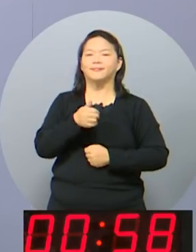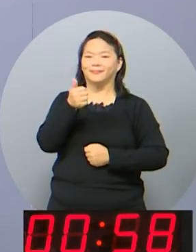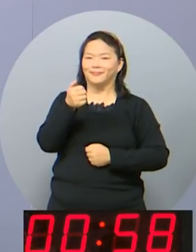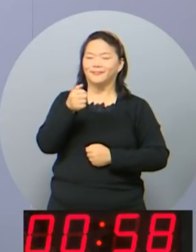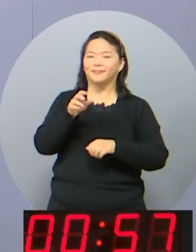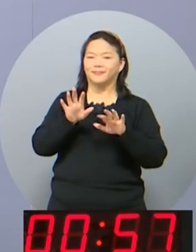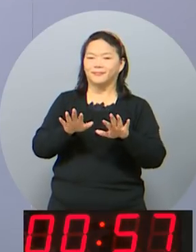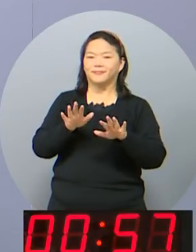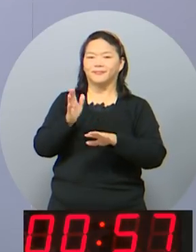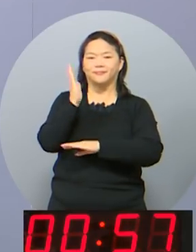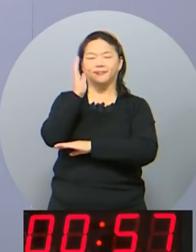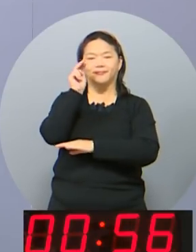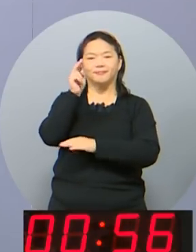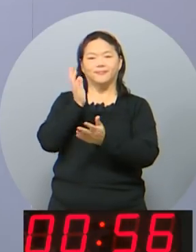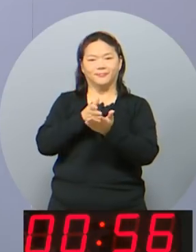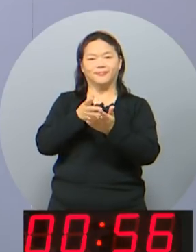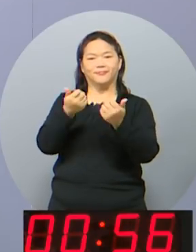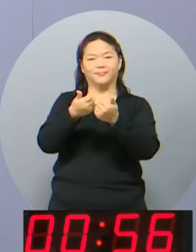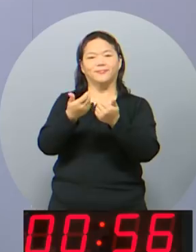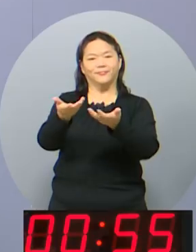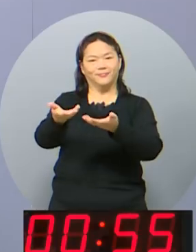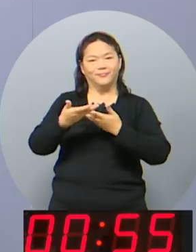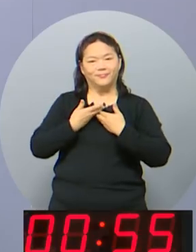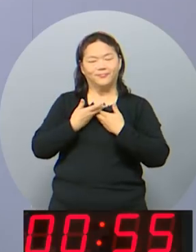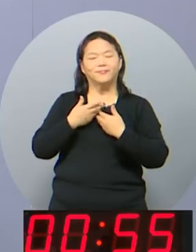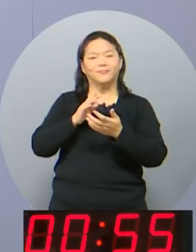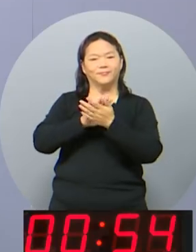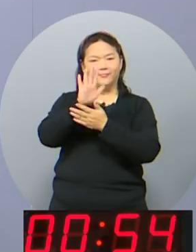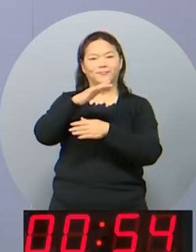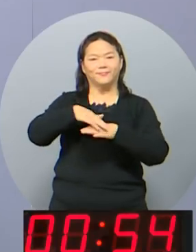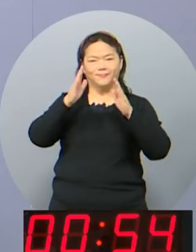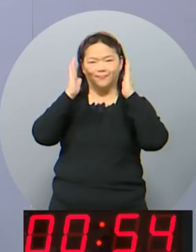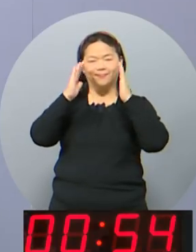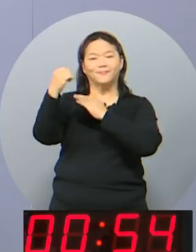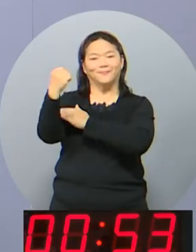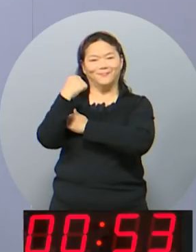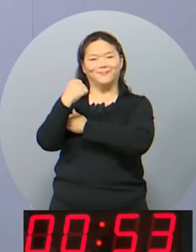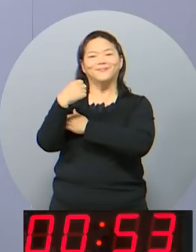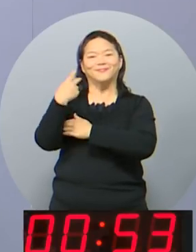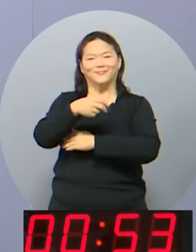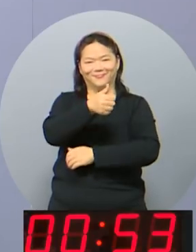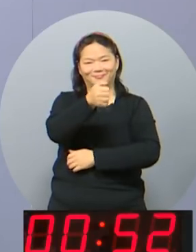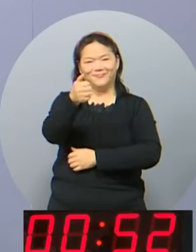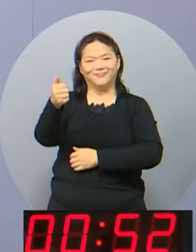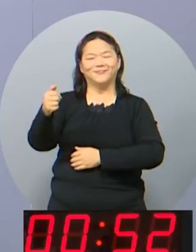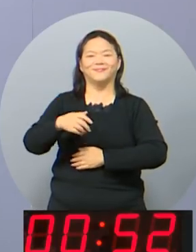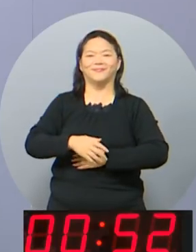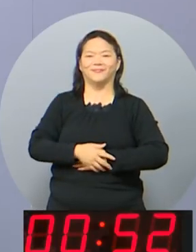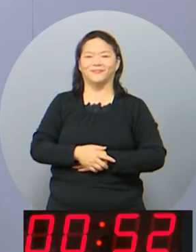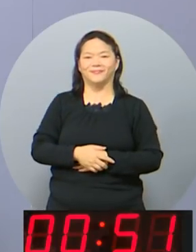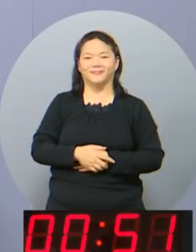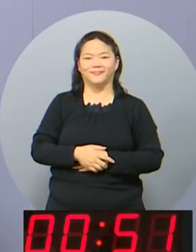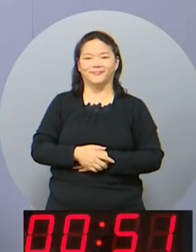个政见发表的一个机会，那未来我一定会认真努力再次谢谢大家，谢谢。